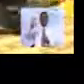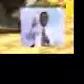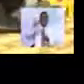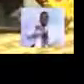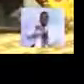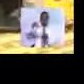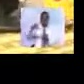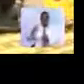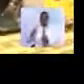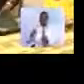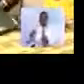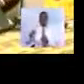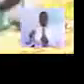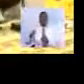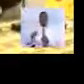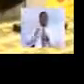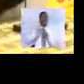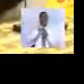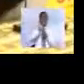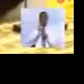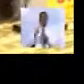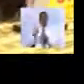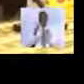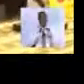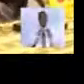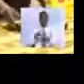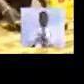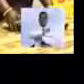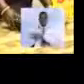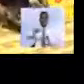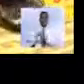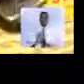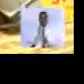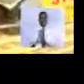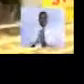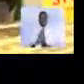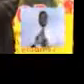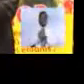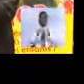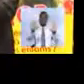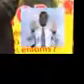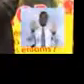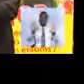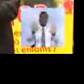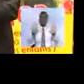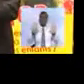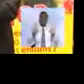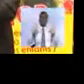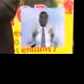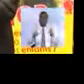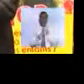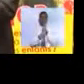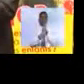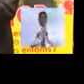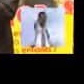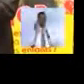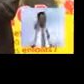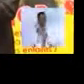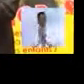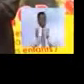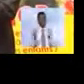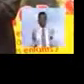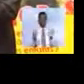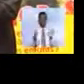de francs. Les parties ivoiriennes et américaines se sont engagées à garantir sa transparence. Le sous-secrétaire d'État américain